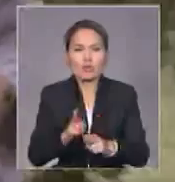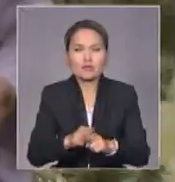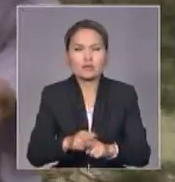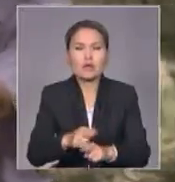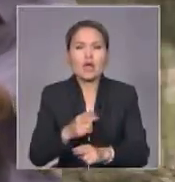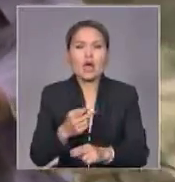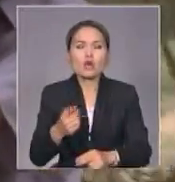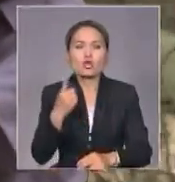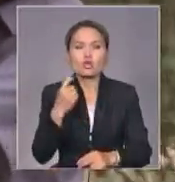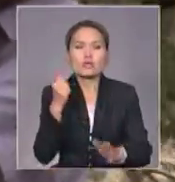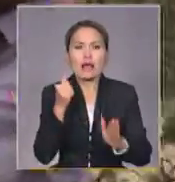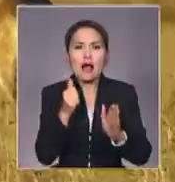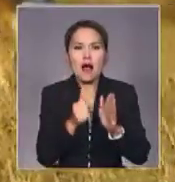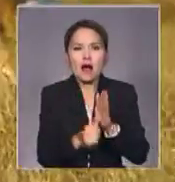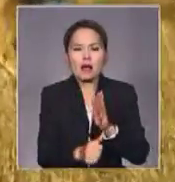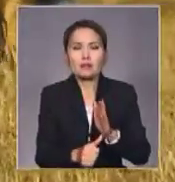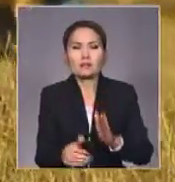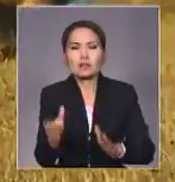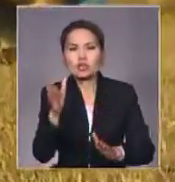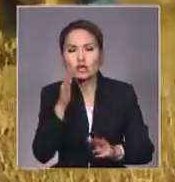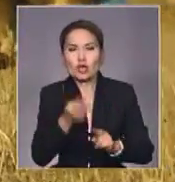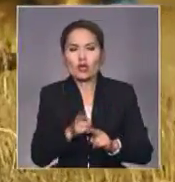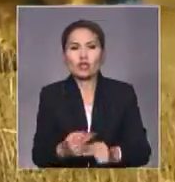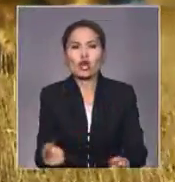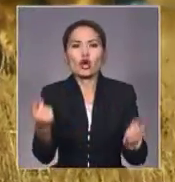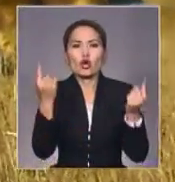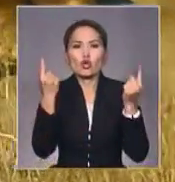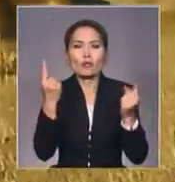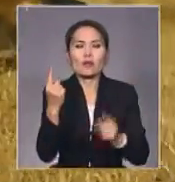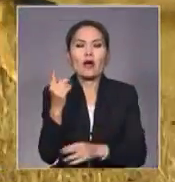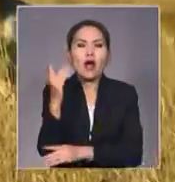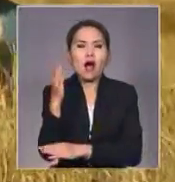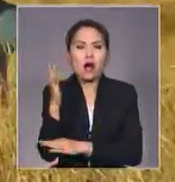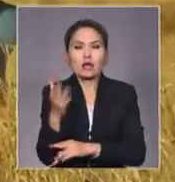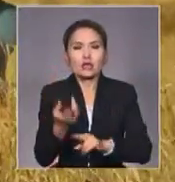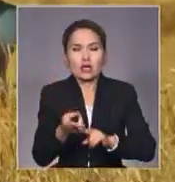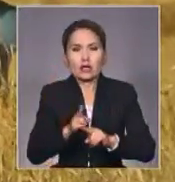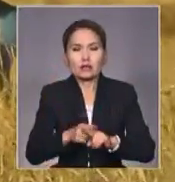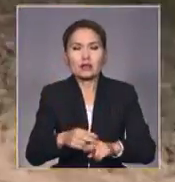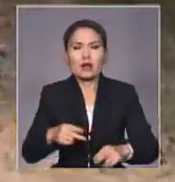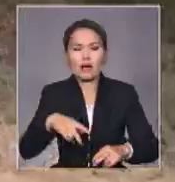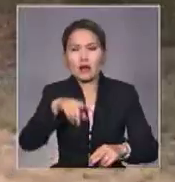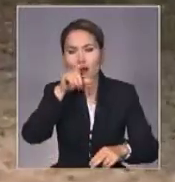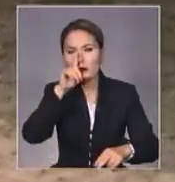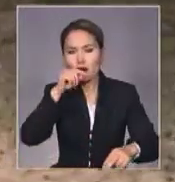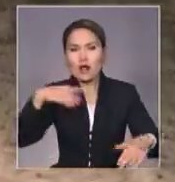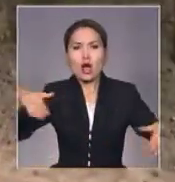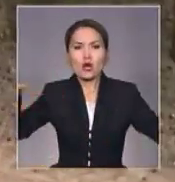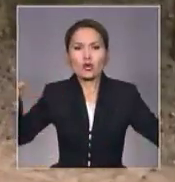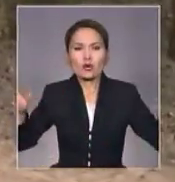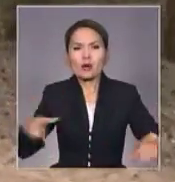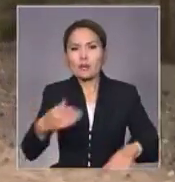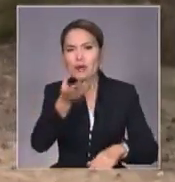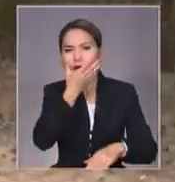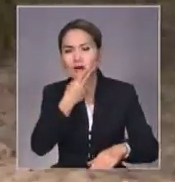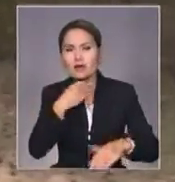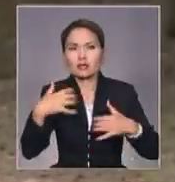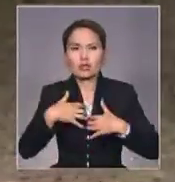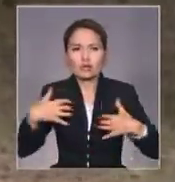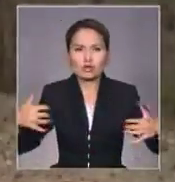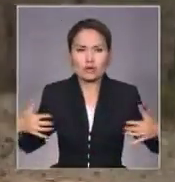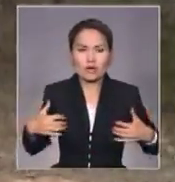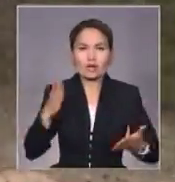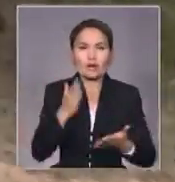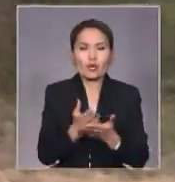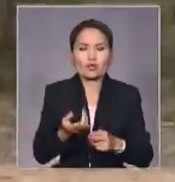ағашқа 160 жыл. Осы маңда еркін жайылған елікті, қалықтап шыққан дала қыранын байқадық. Келген адамдарға көрсететін мұндай қызықтарымыз жетеді